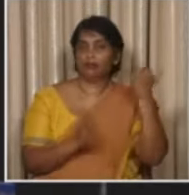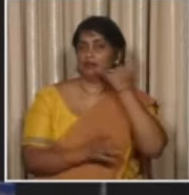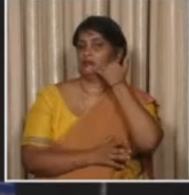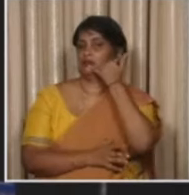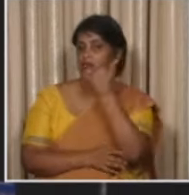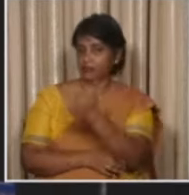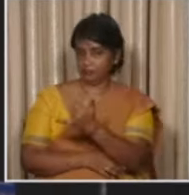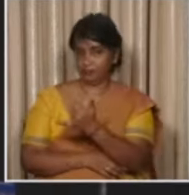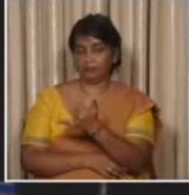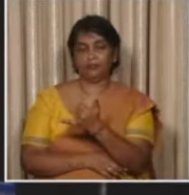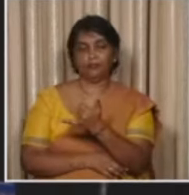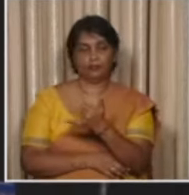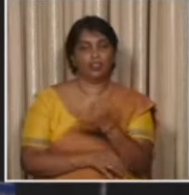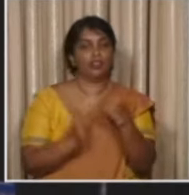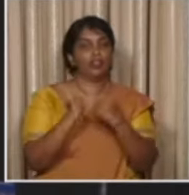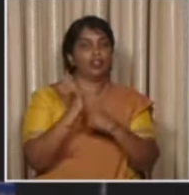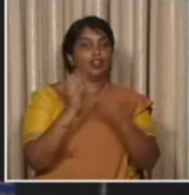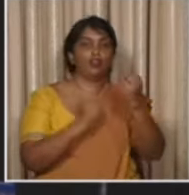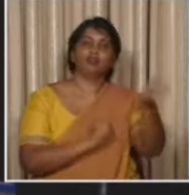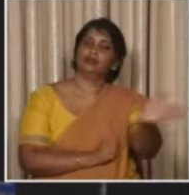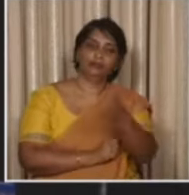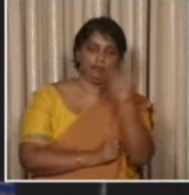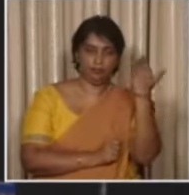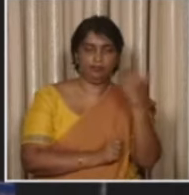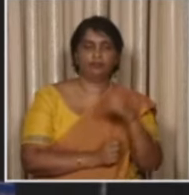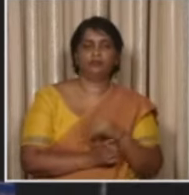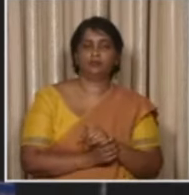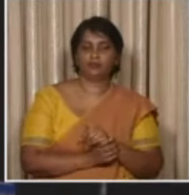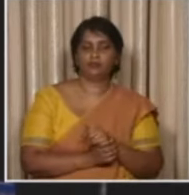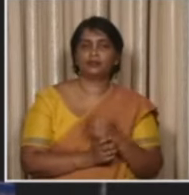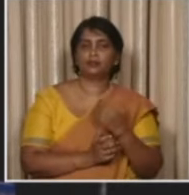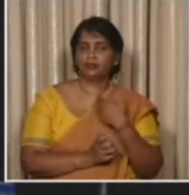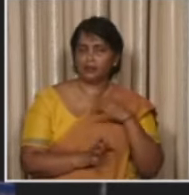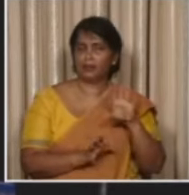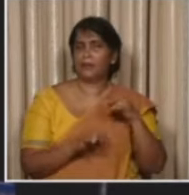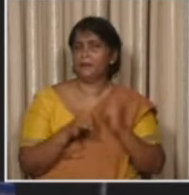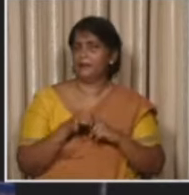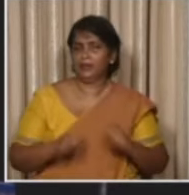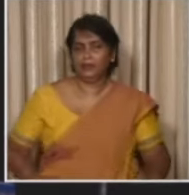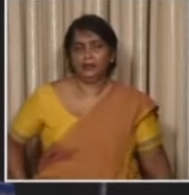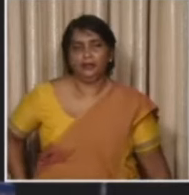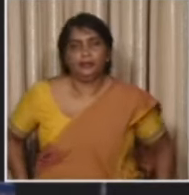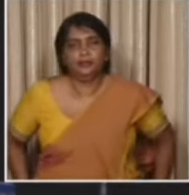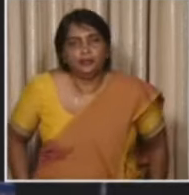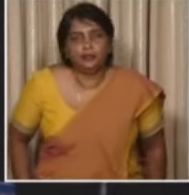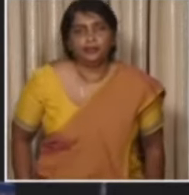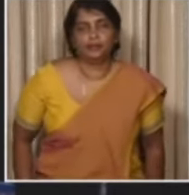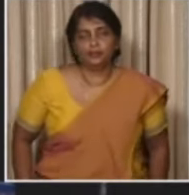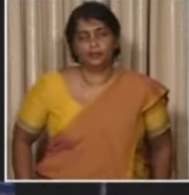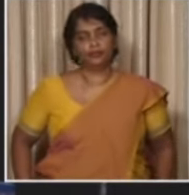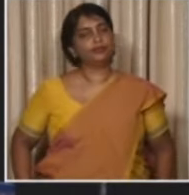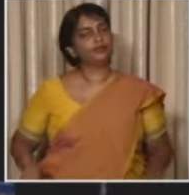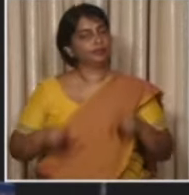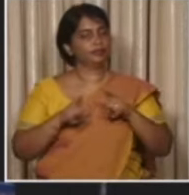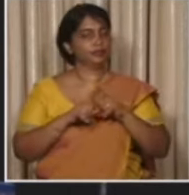මේ ලොරියතයට යන්න දෙන්න කියලා. දැන් අපිට තියෙන ප්‍රශ්නේ ගරු නියෝජ්‍ය